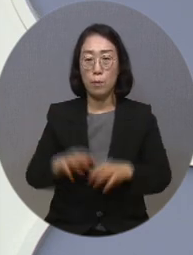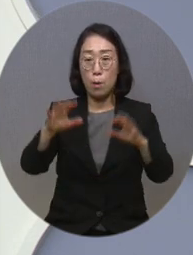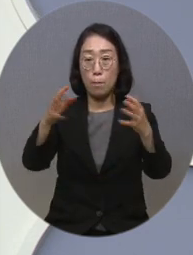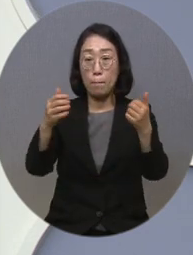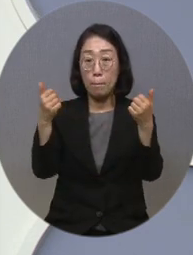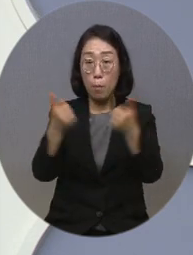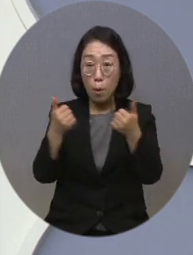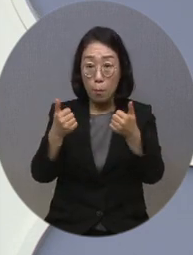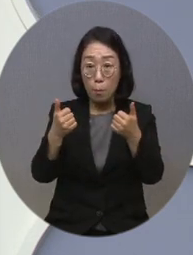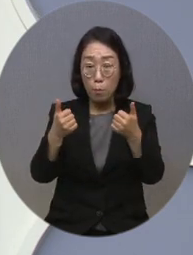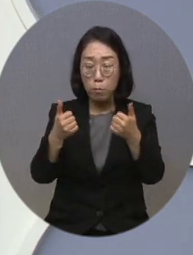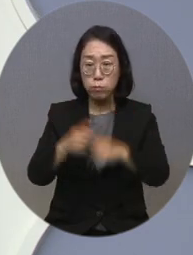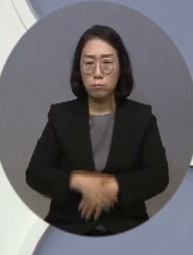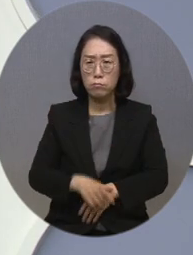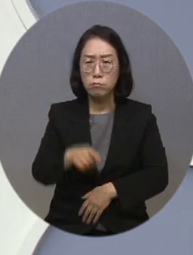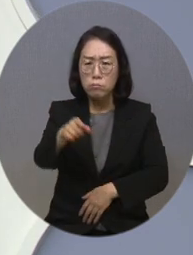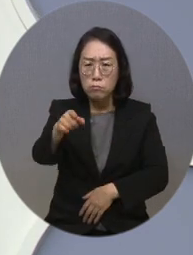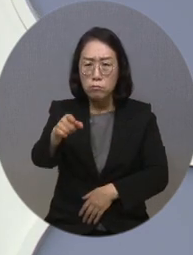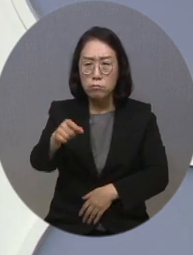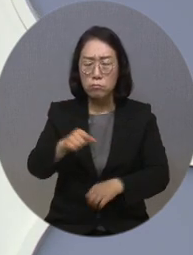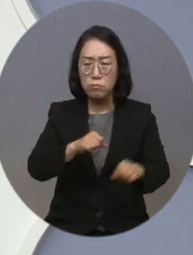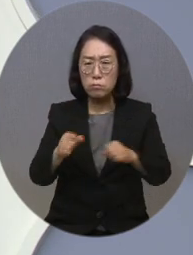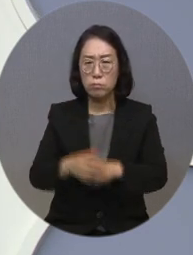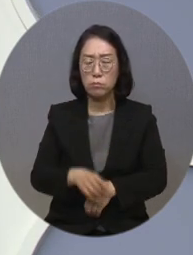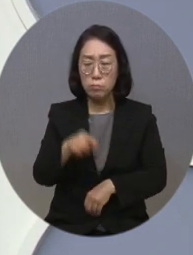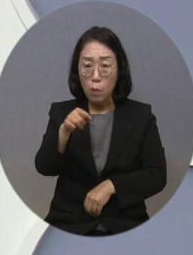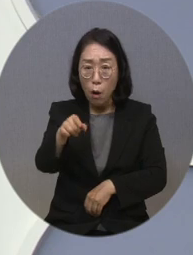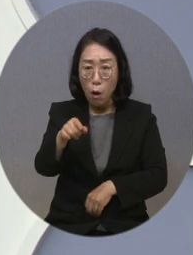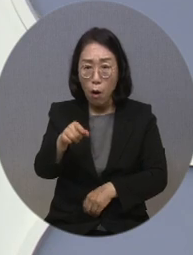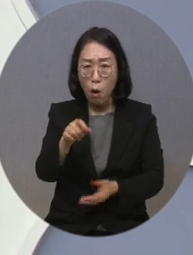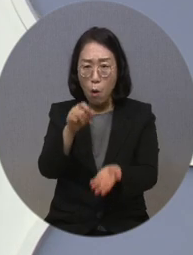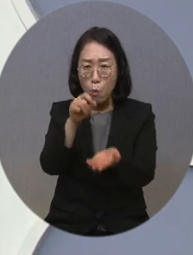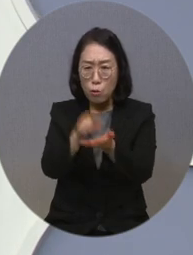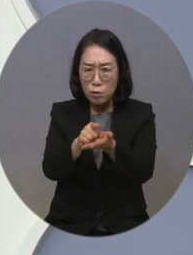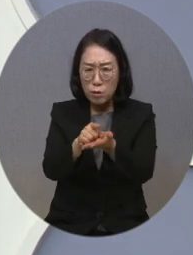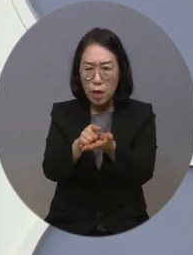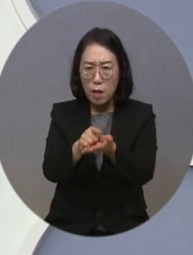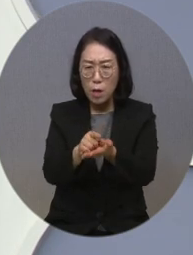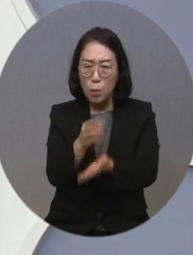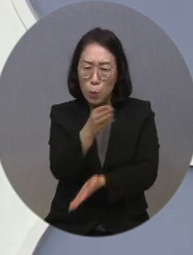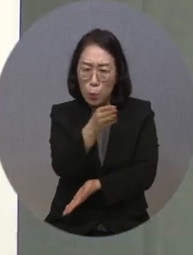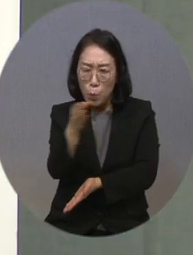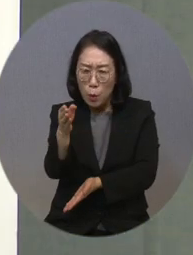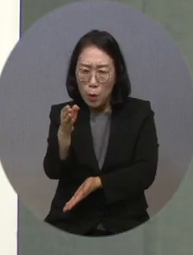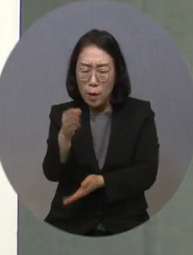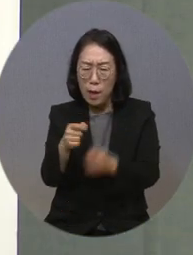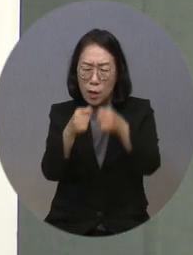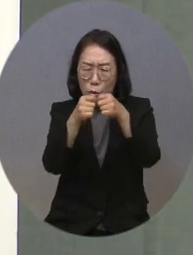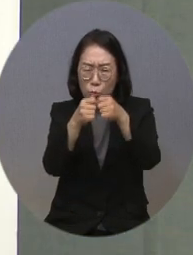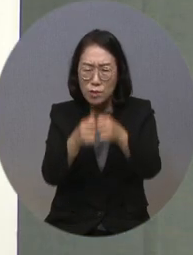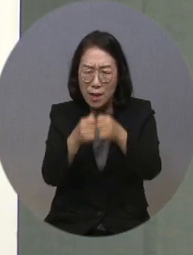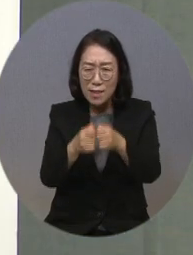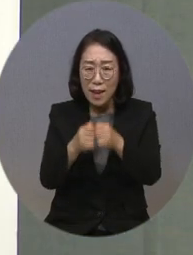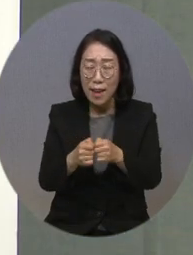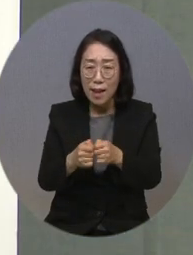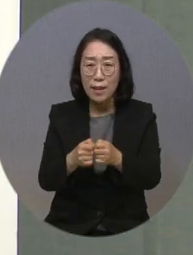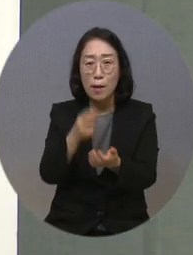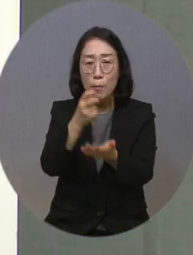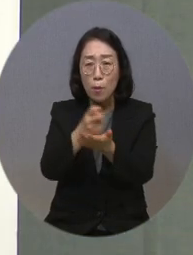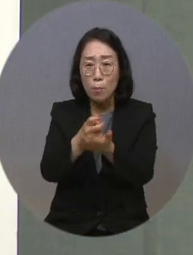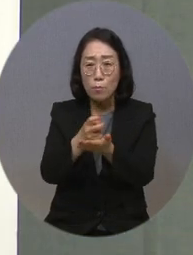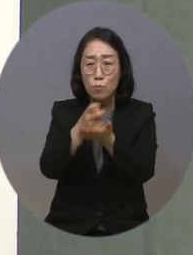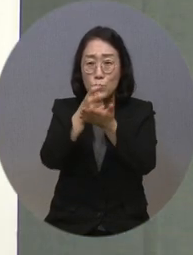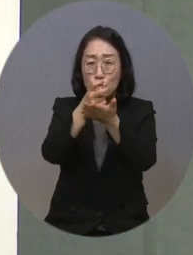법이 말이죠. 운동선수한테 당신은 골에 넣을 때 45도 각도로 이렇게만 차라. 이거 그거면 골이 되겠습니까?